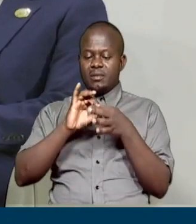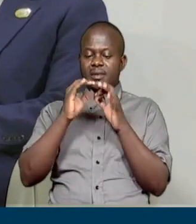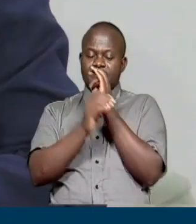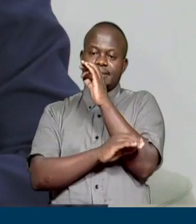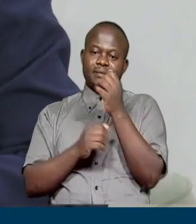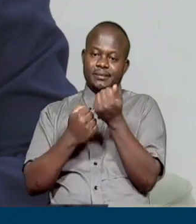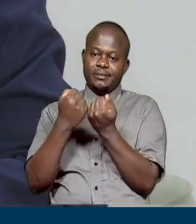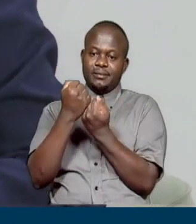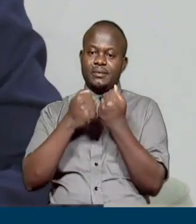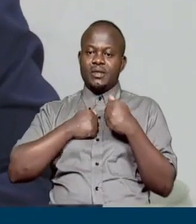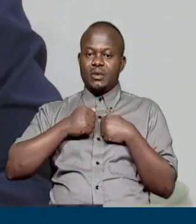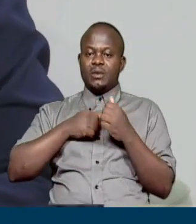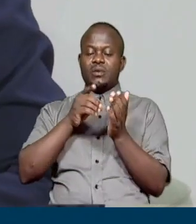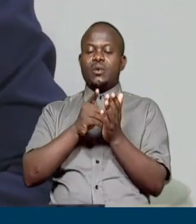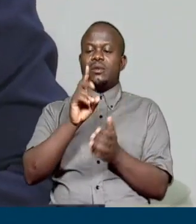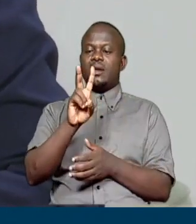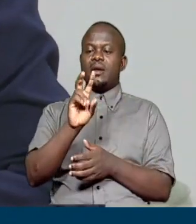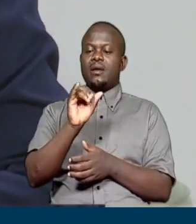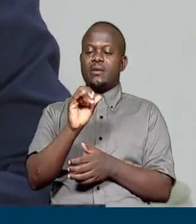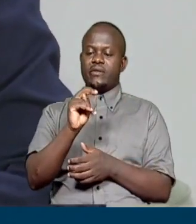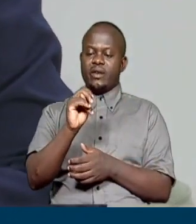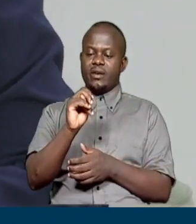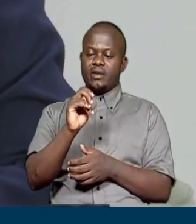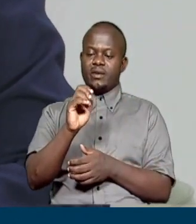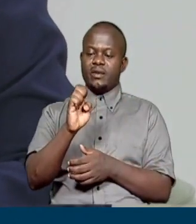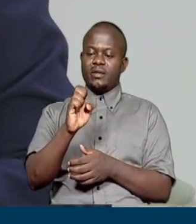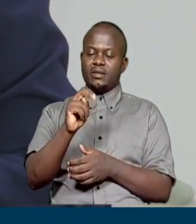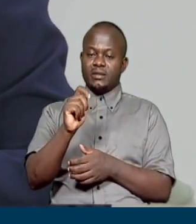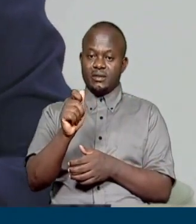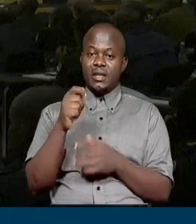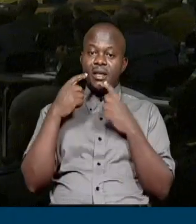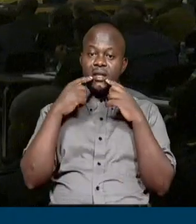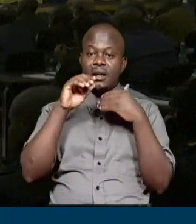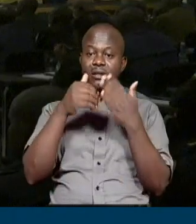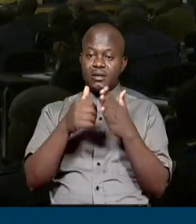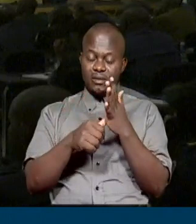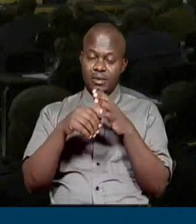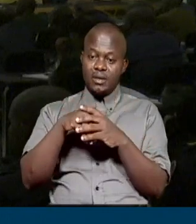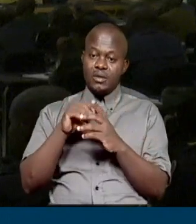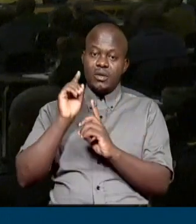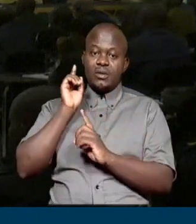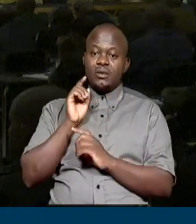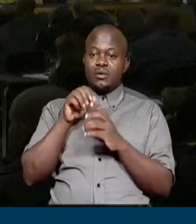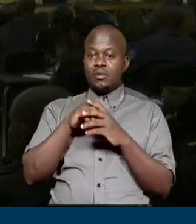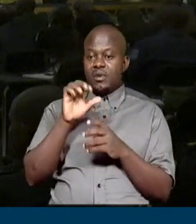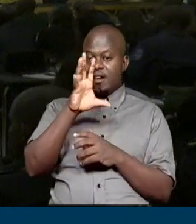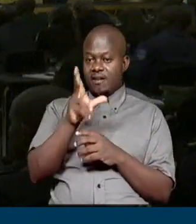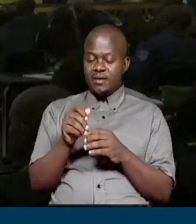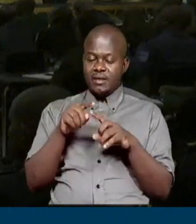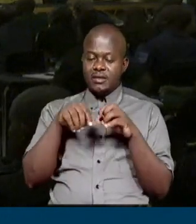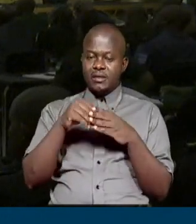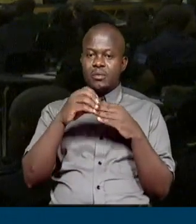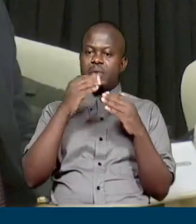n'Amahanga n'Ubutwererane w'u Rwanda Dr Vincent Biruta agaragaza ko ikibazo cy'umutekano kuri uyu mugabane gishingiye ahanini ku miyoborere